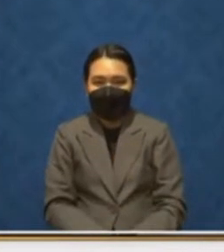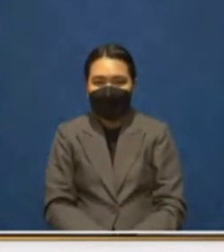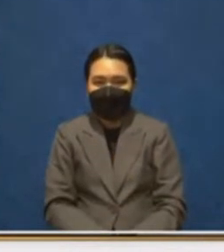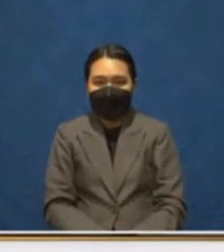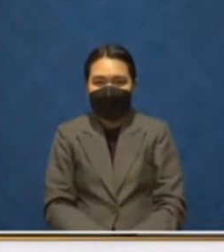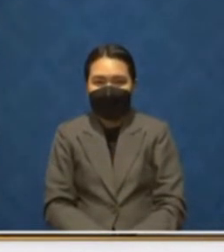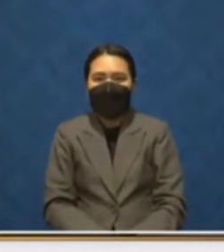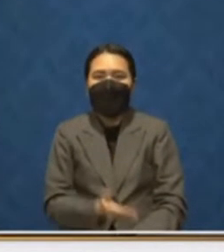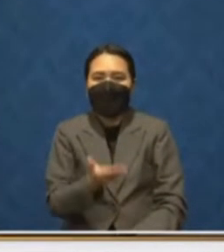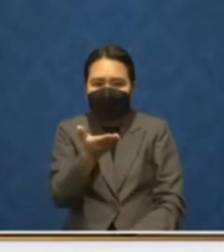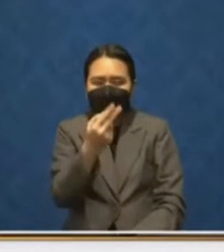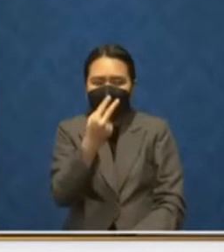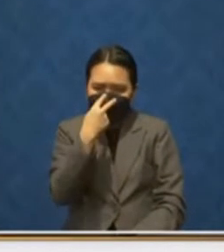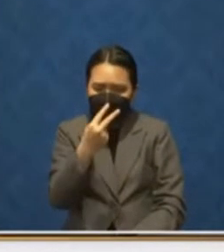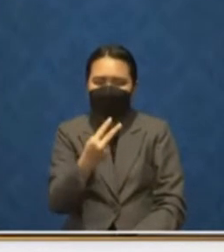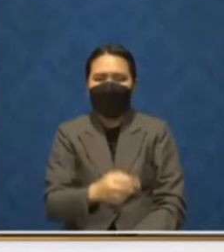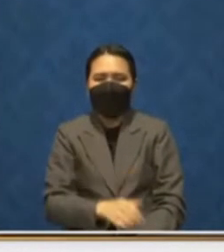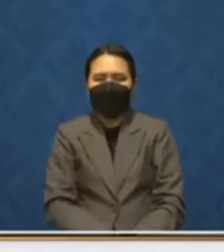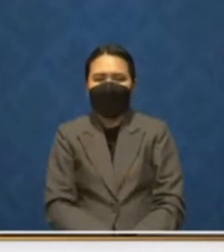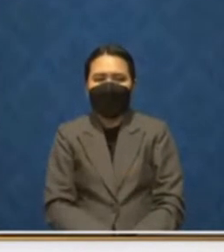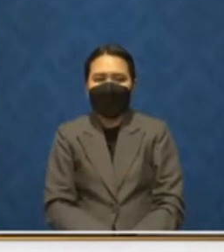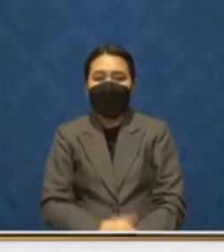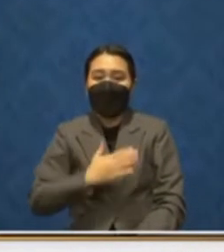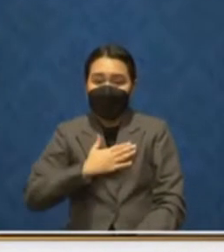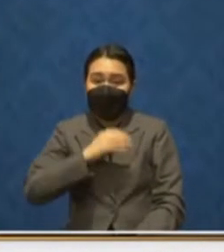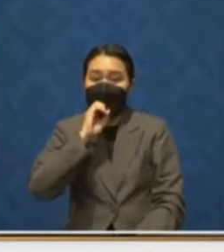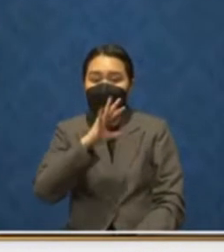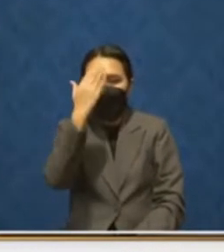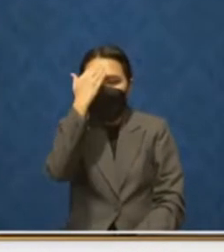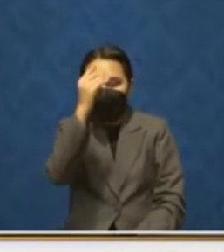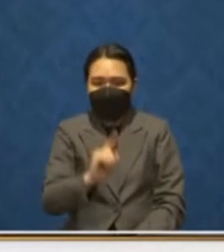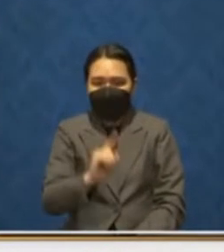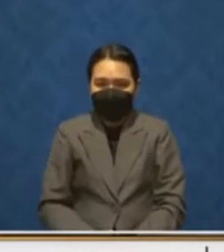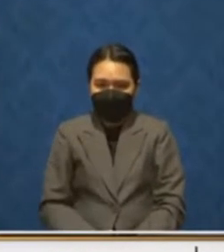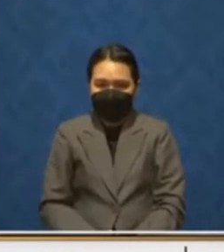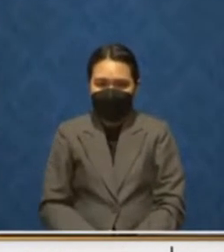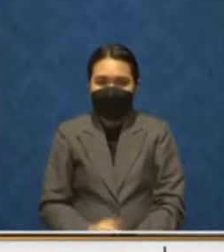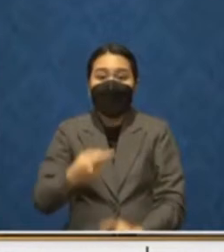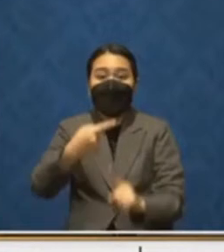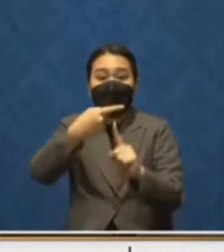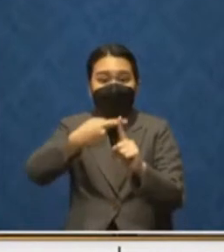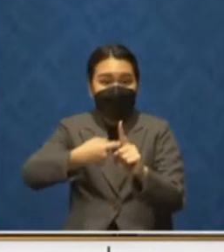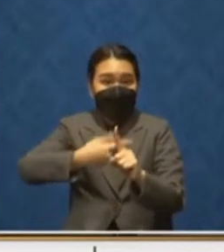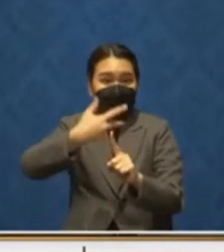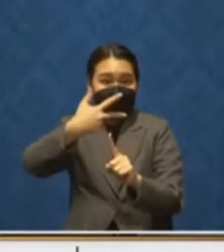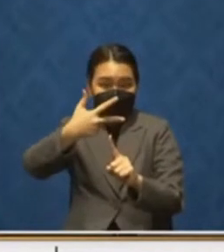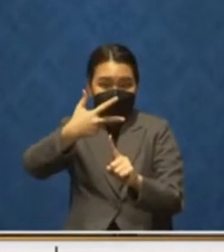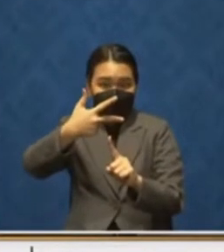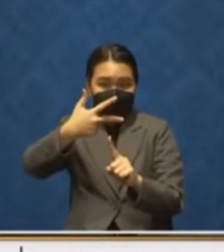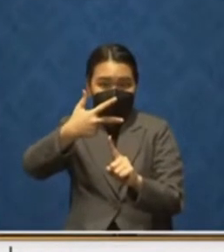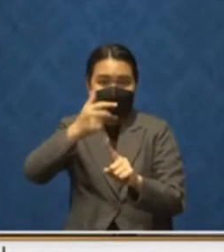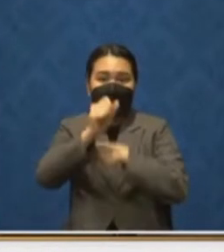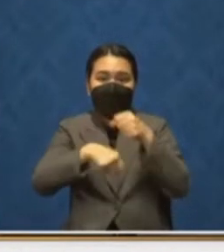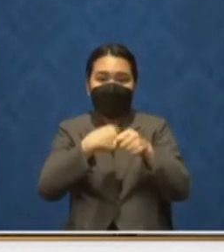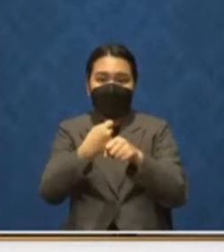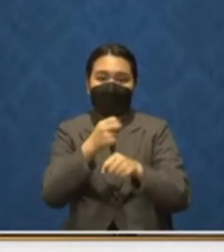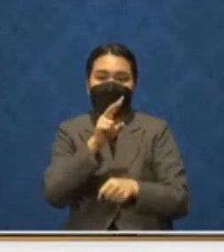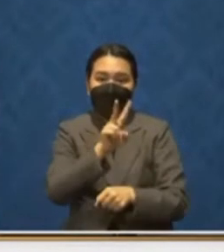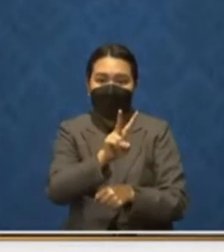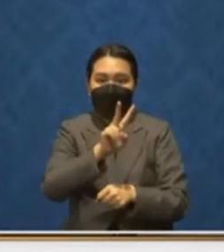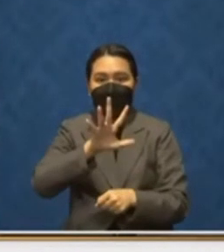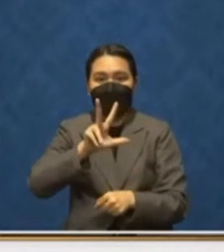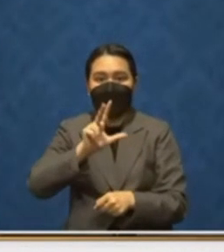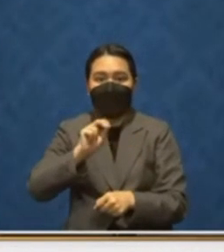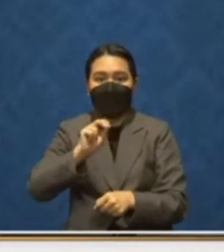สถานครับอ่าเดี๋ยวผมจะบอกก็เท่าไหร่ครับดีนาคมปี 2563